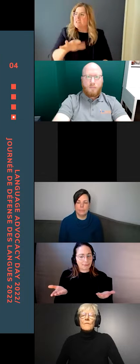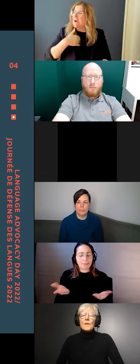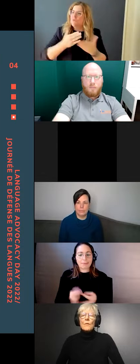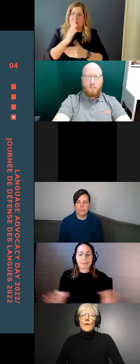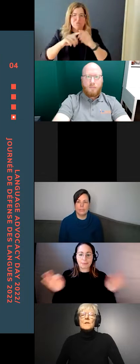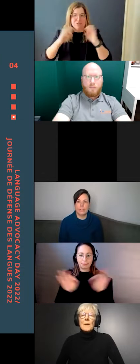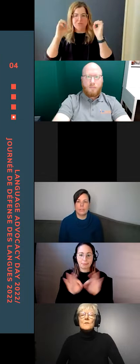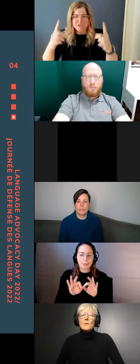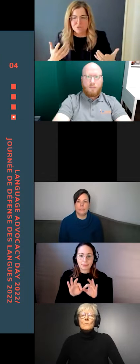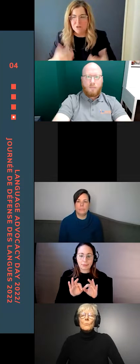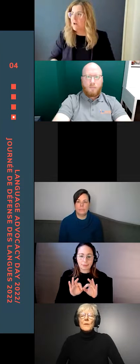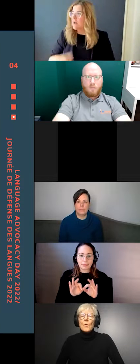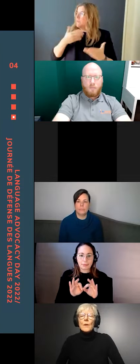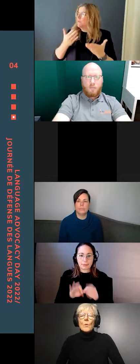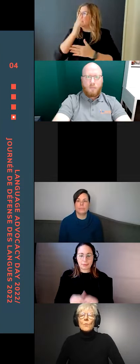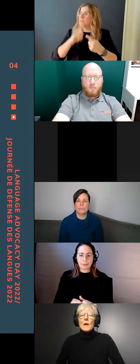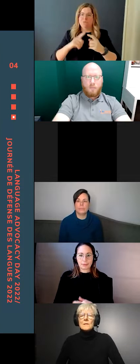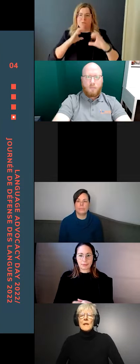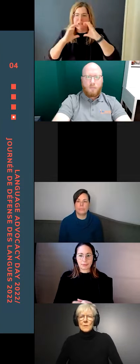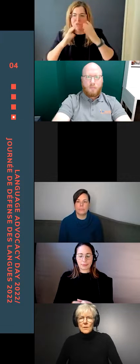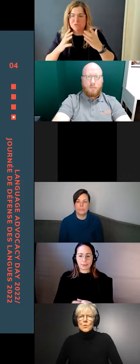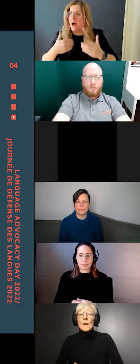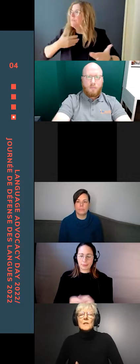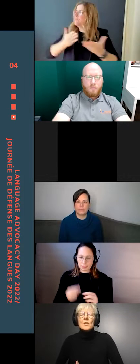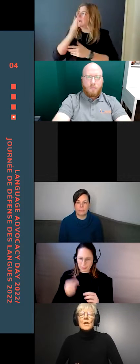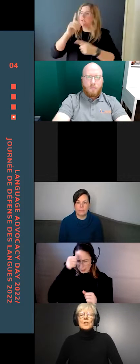base. Donc, c'est important